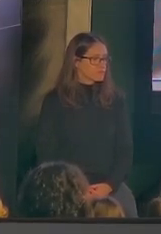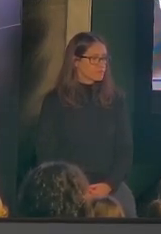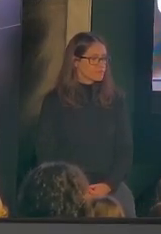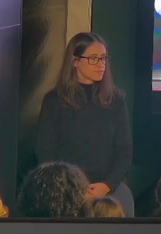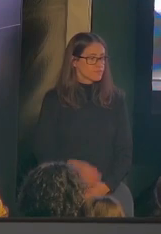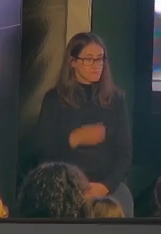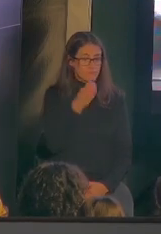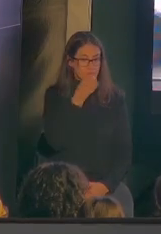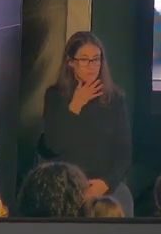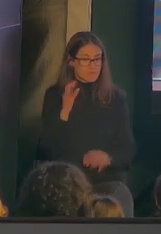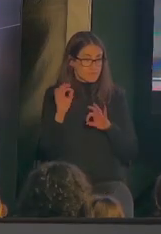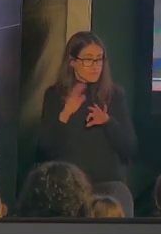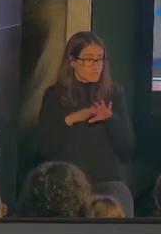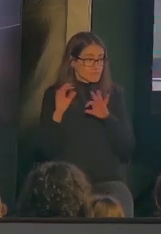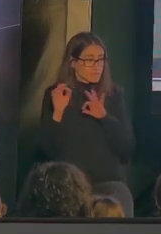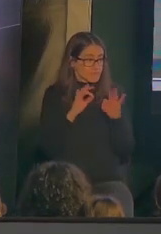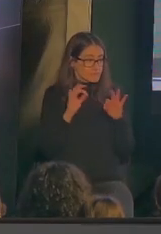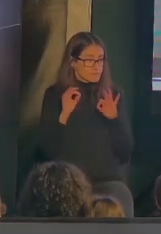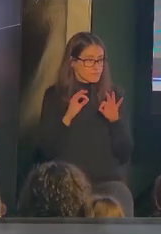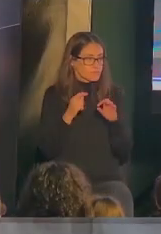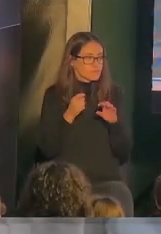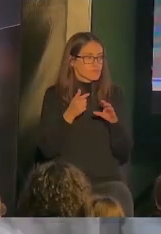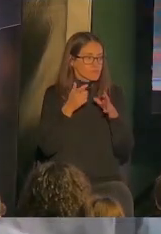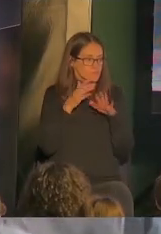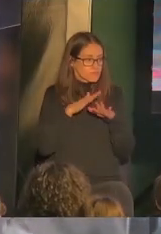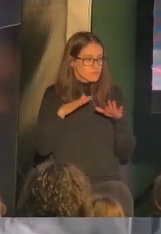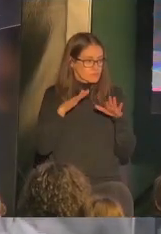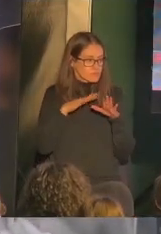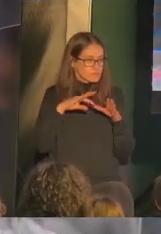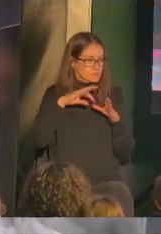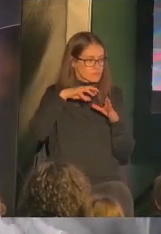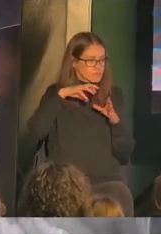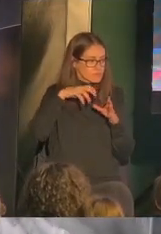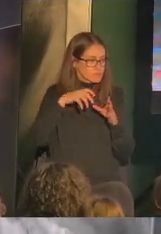Perfecte, per muntar això, es munta amb calent, eh?